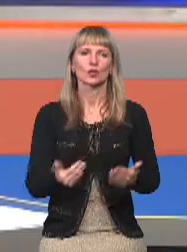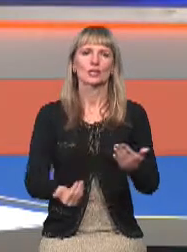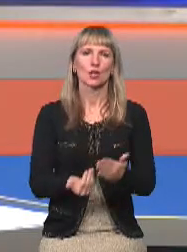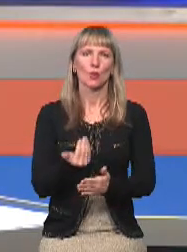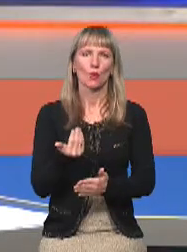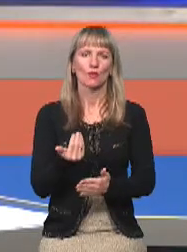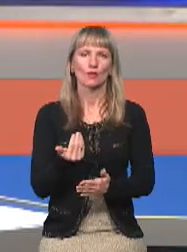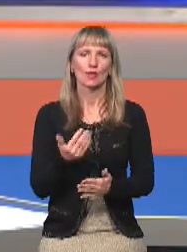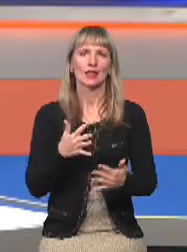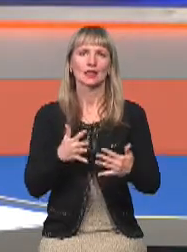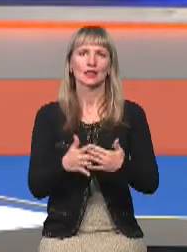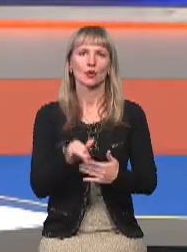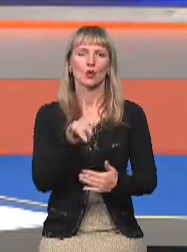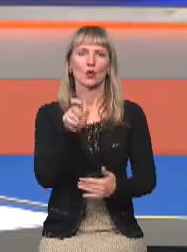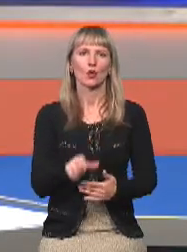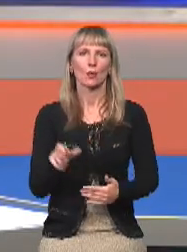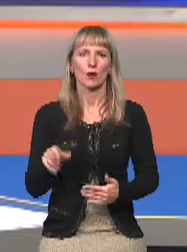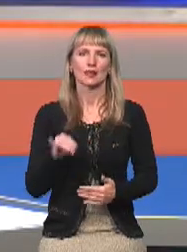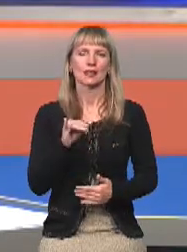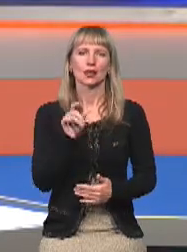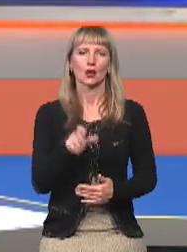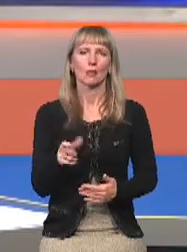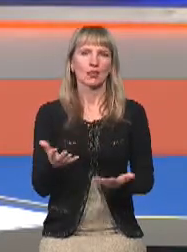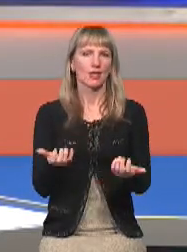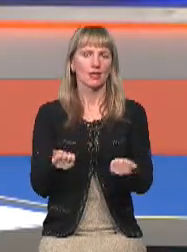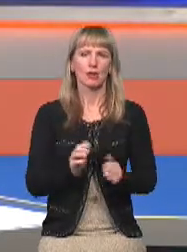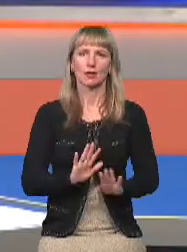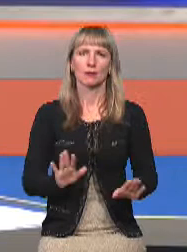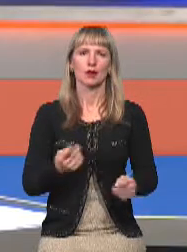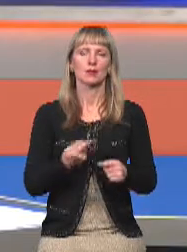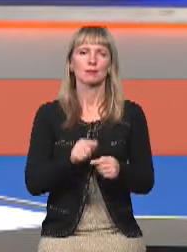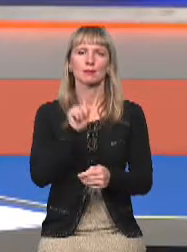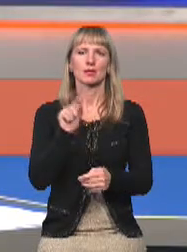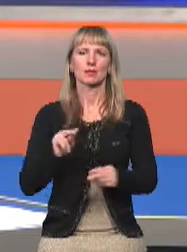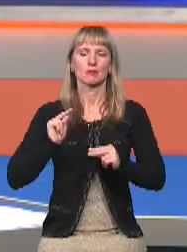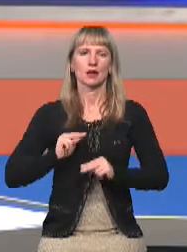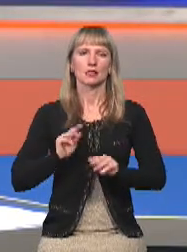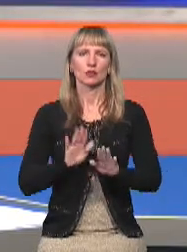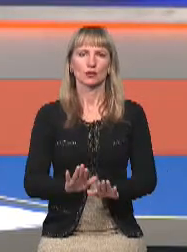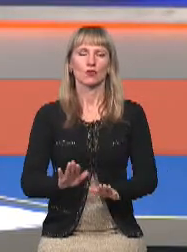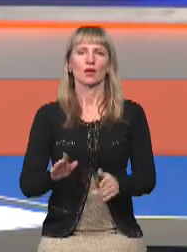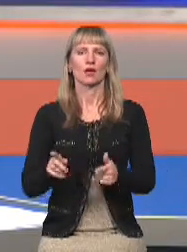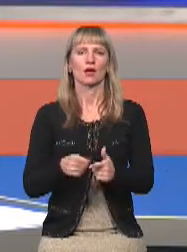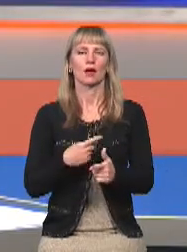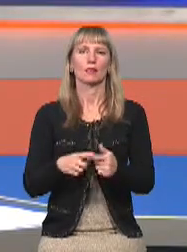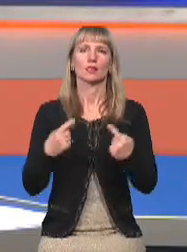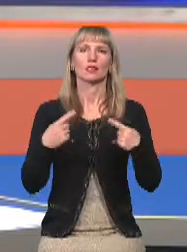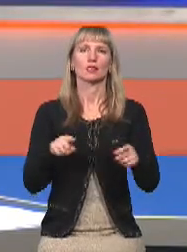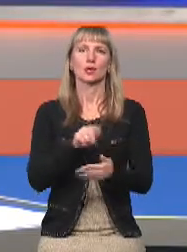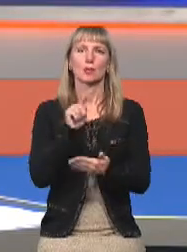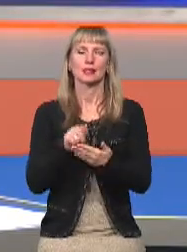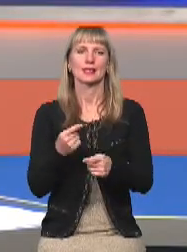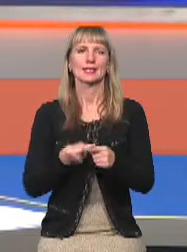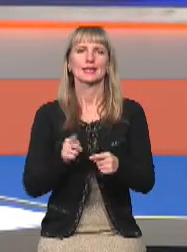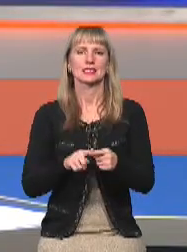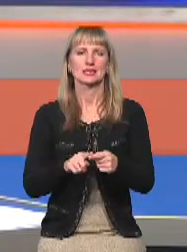таки, інтегрується у громаду, і її громада не приймає. Чи то з питань працевлаштування, чи інших питань. І